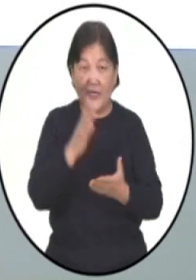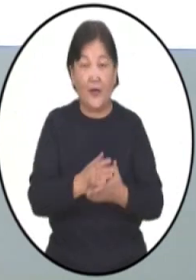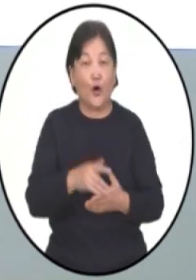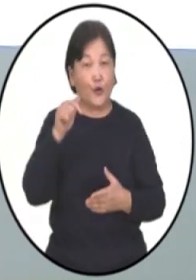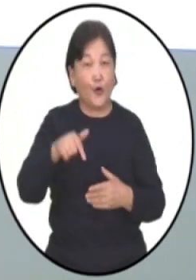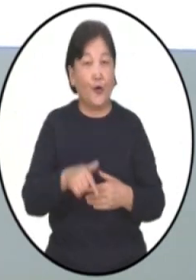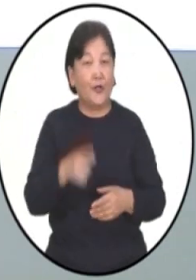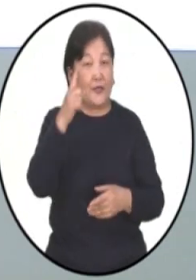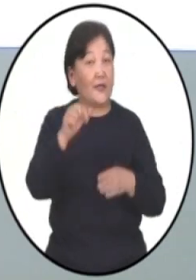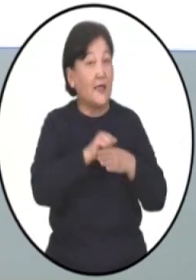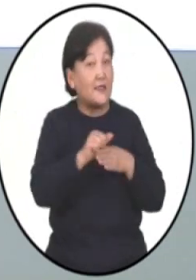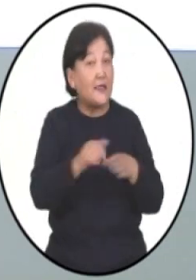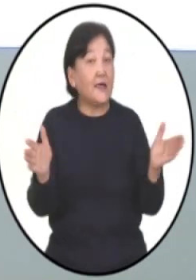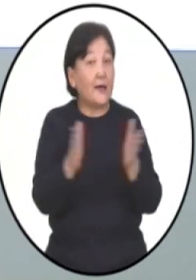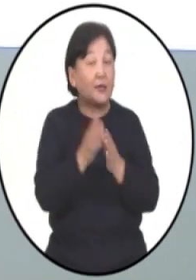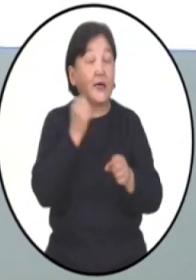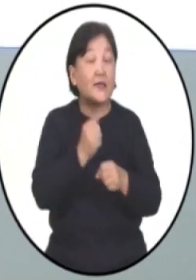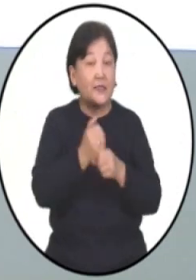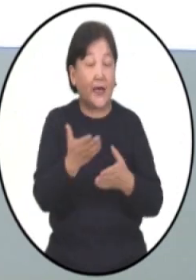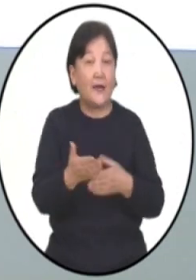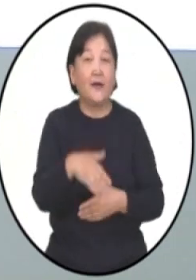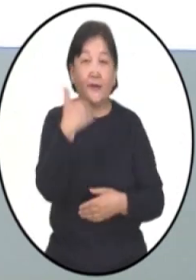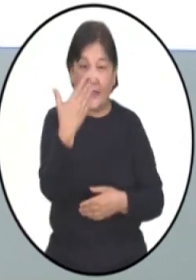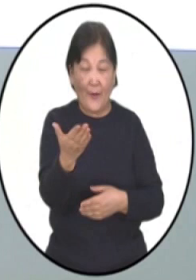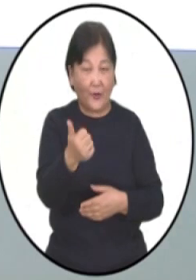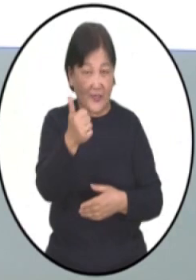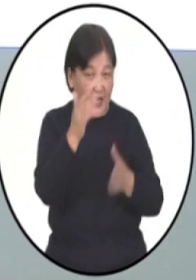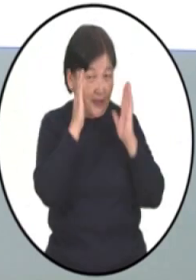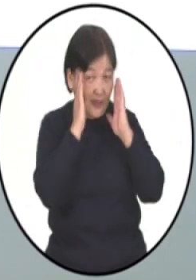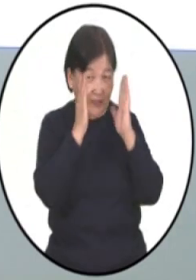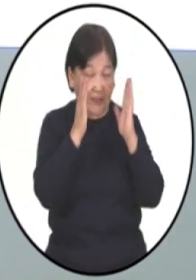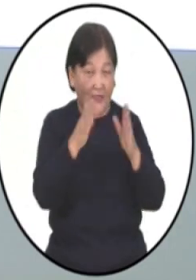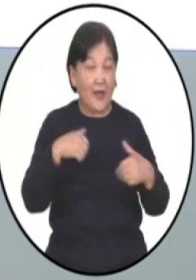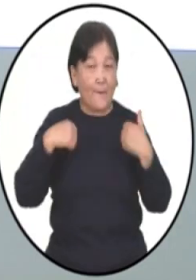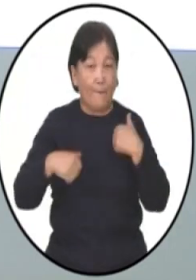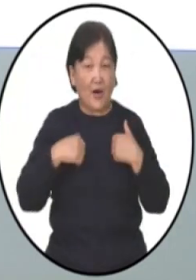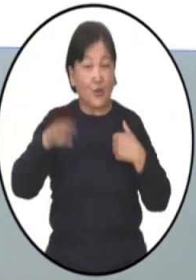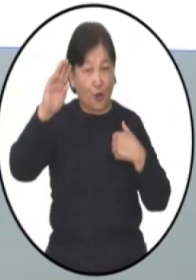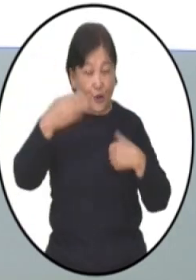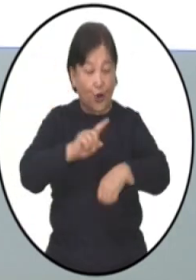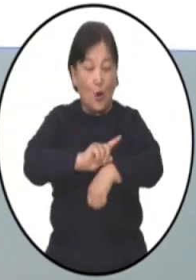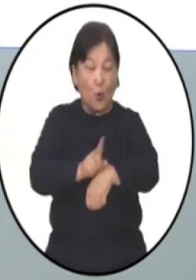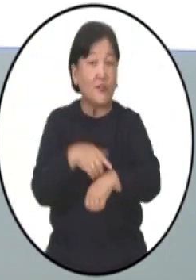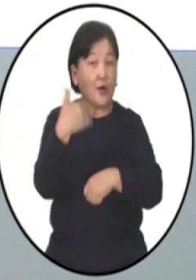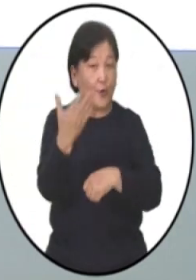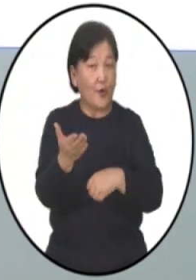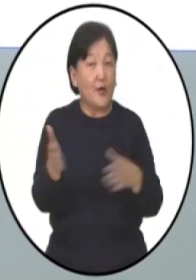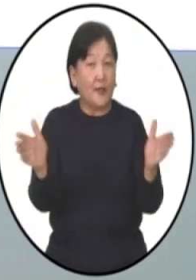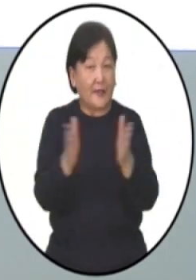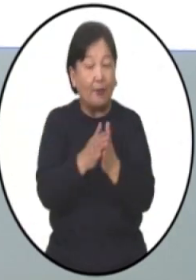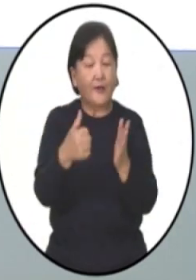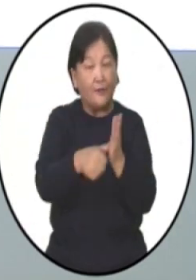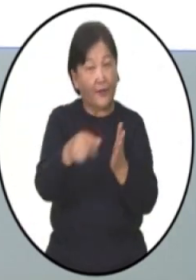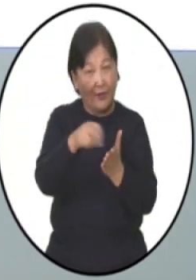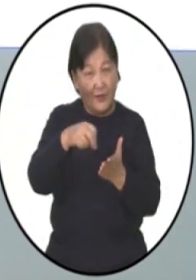одоо нэг дасгал хамтран ажиллая. Та бүхэн сайтар ажиглаад багш нь тодорхой хугацаа өгье. Давхар тэмдэглээд яваарай.